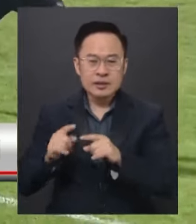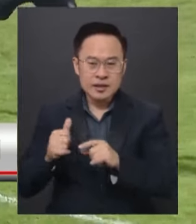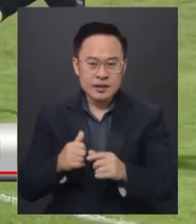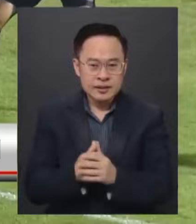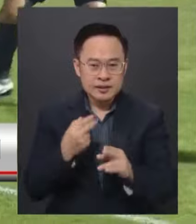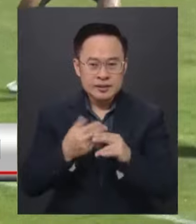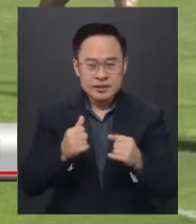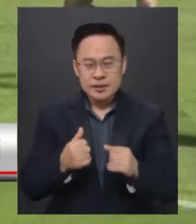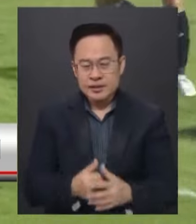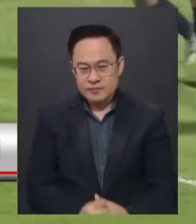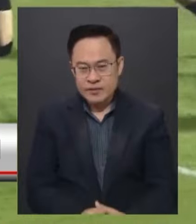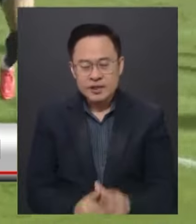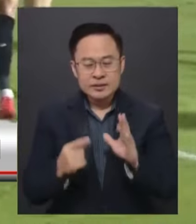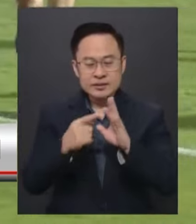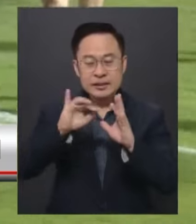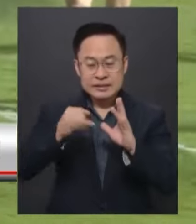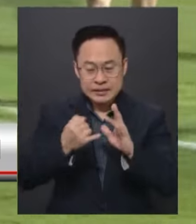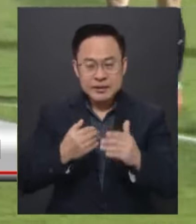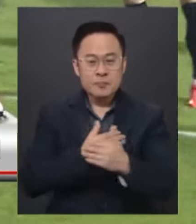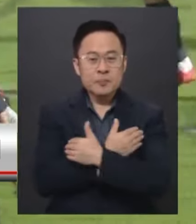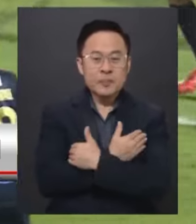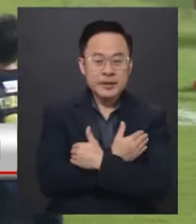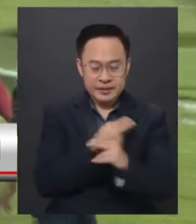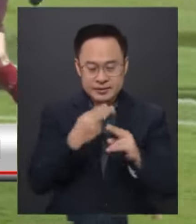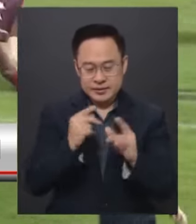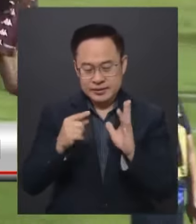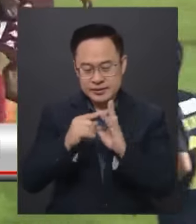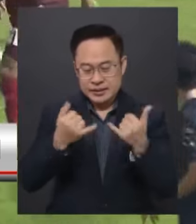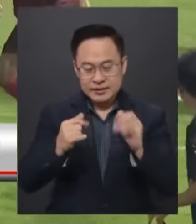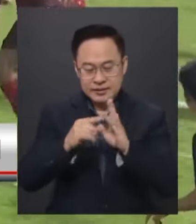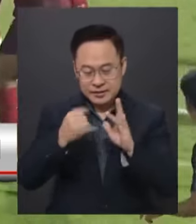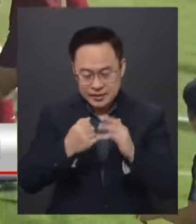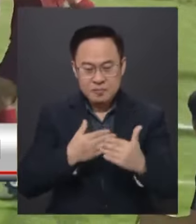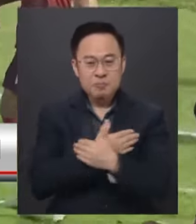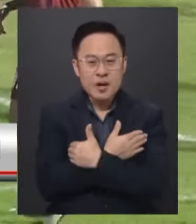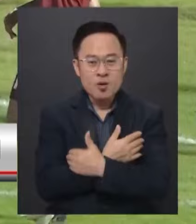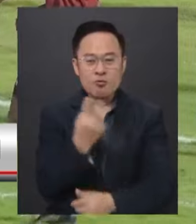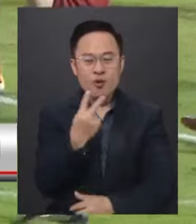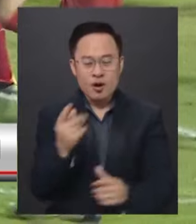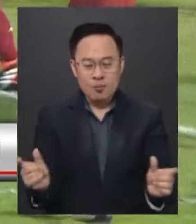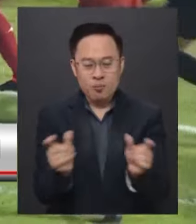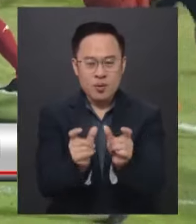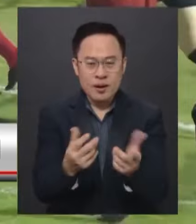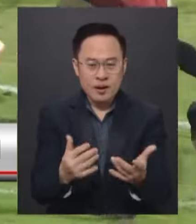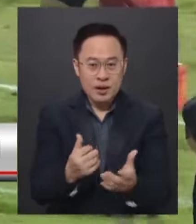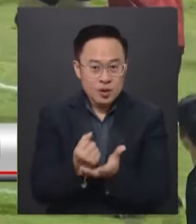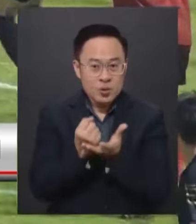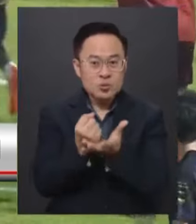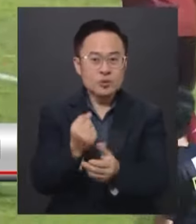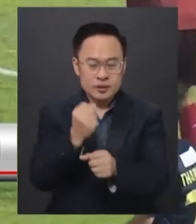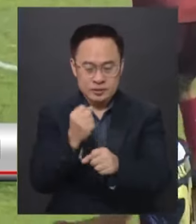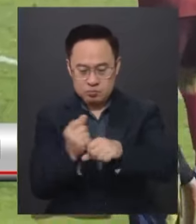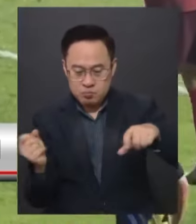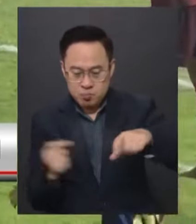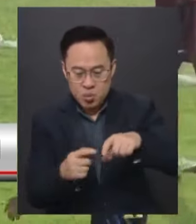อนนี ้โอ้โหแล้วก็ลงมานี่1แอสซิสต์1ประตูพาสุโขทัยต้องบอกว่าได้ในช่วงนาทีบาปเลยนะแ